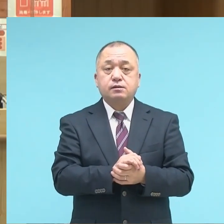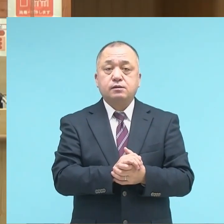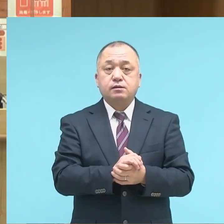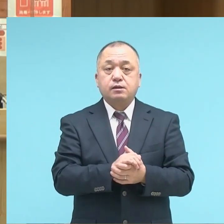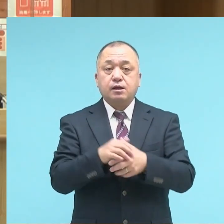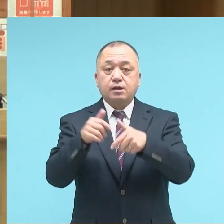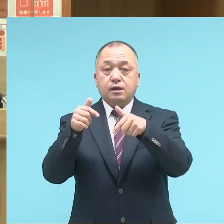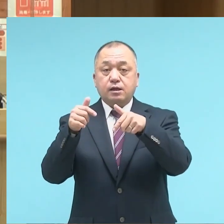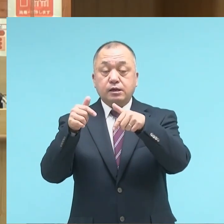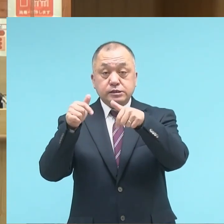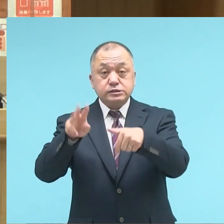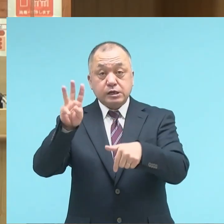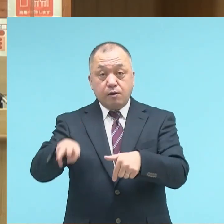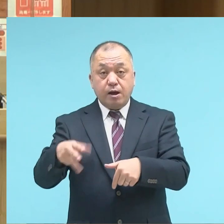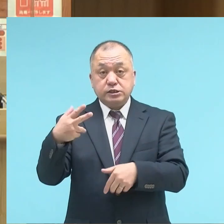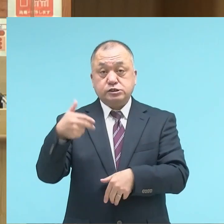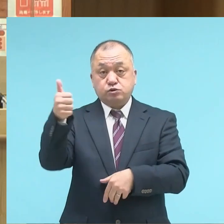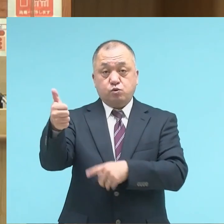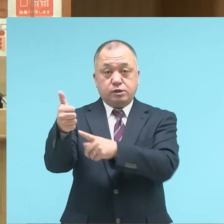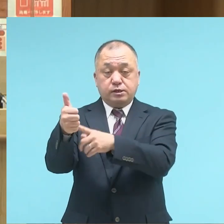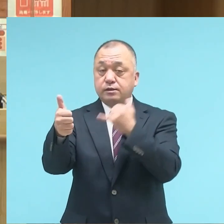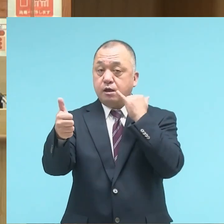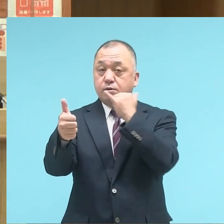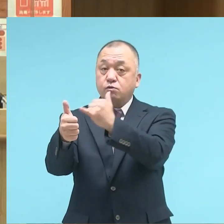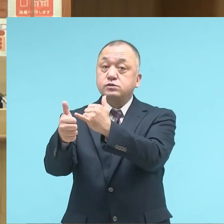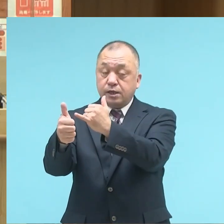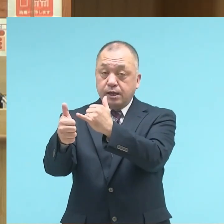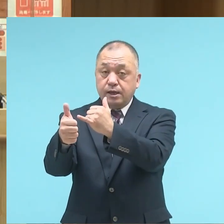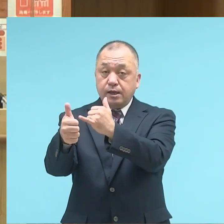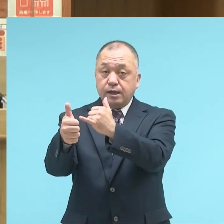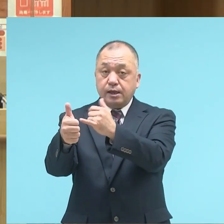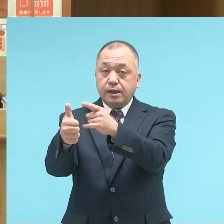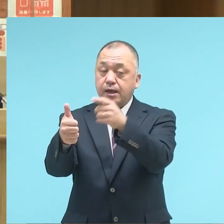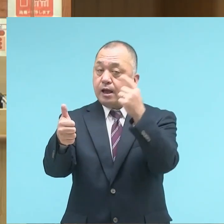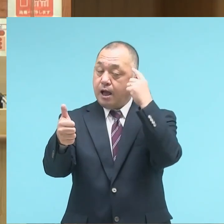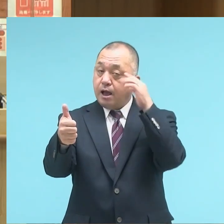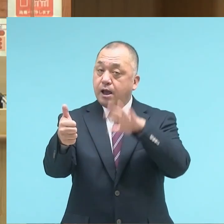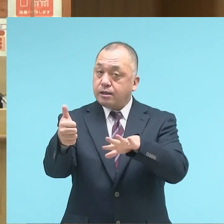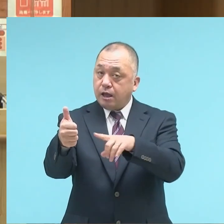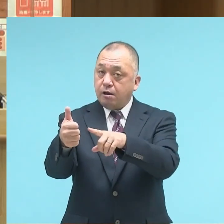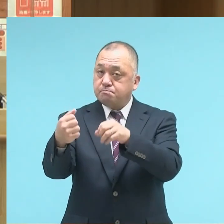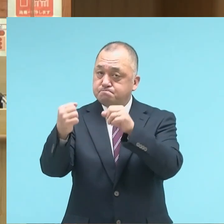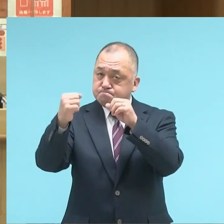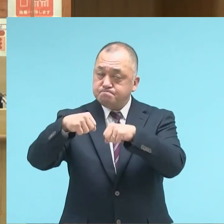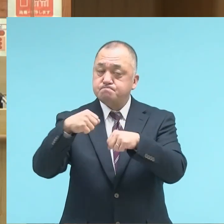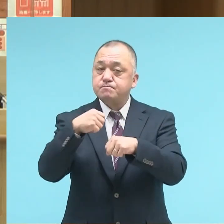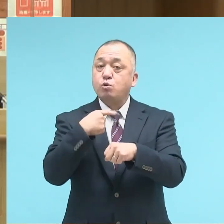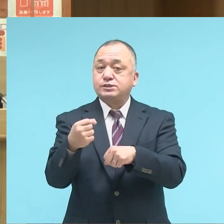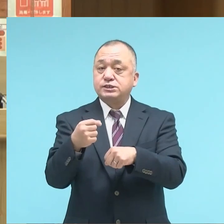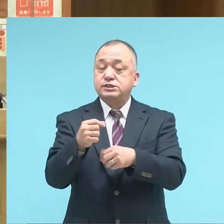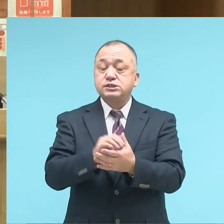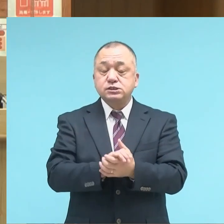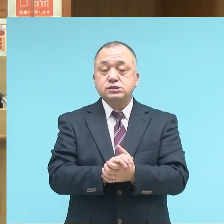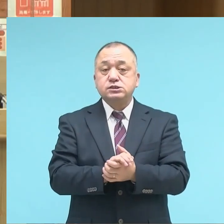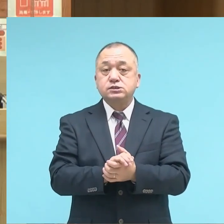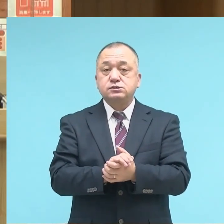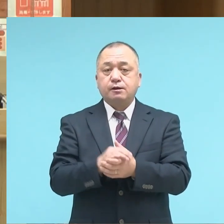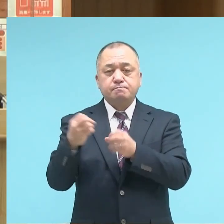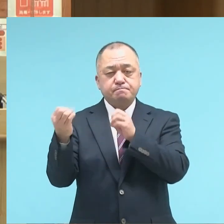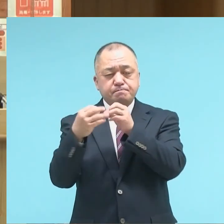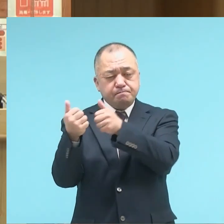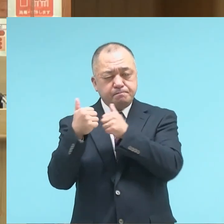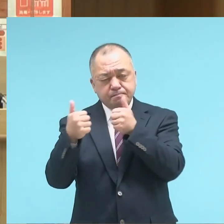長に電話をして、ご意思をぜひ確認させてほしいということで一致をして、